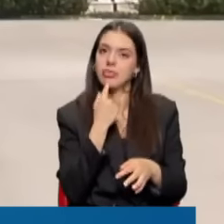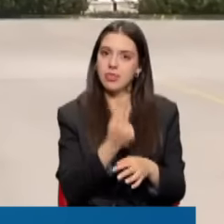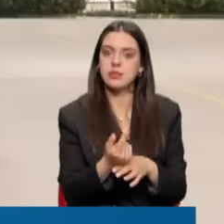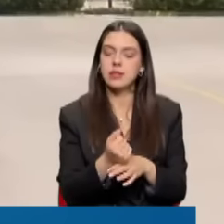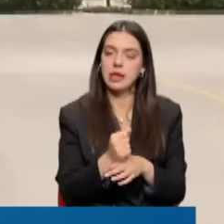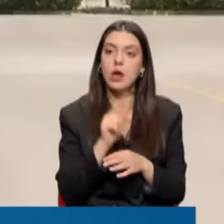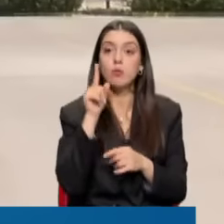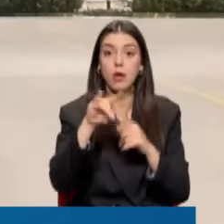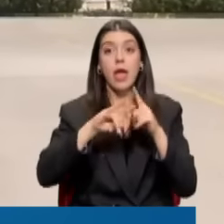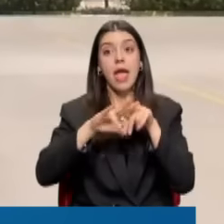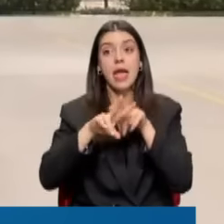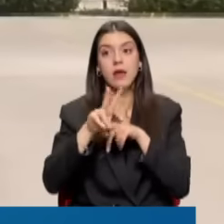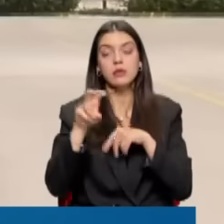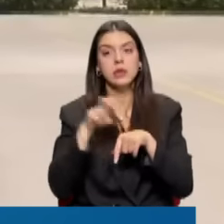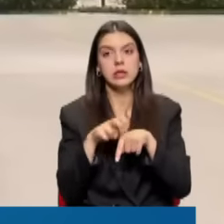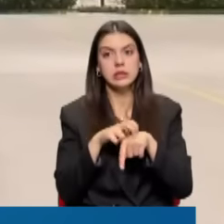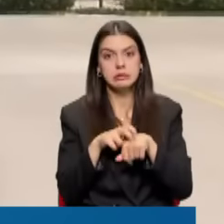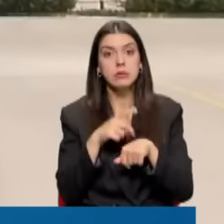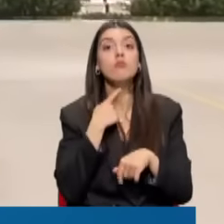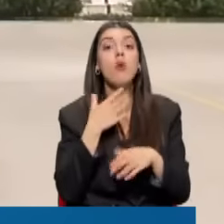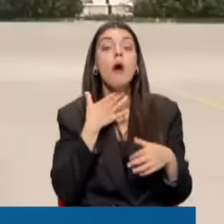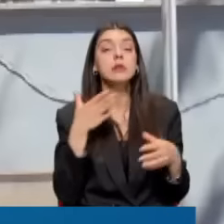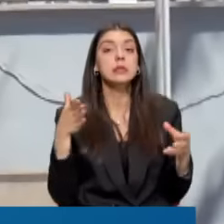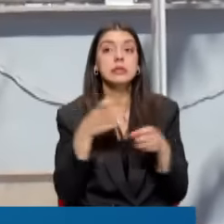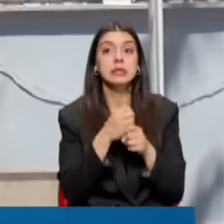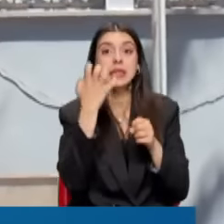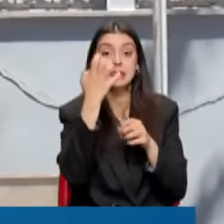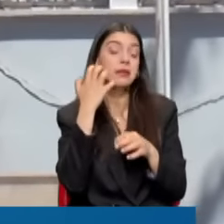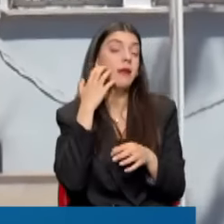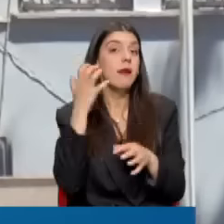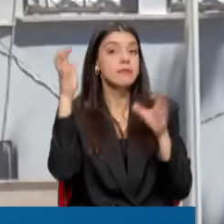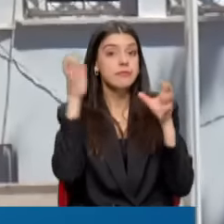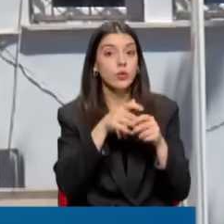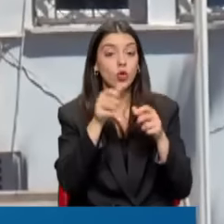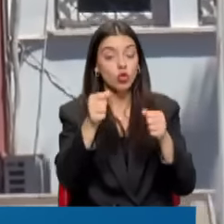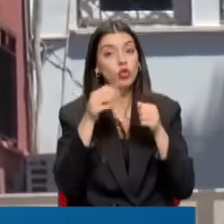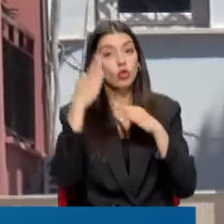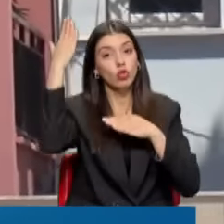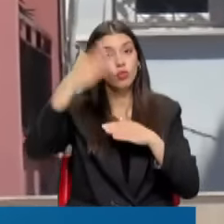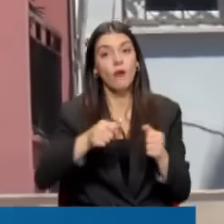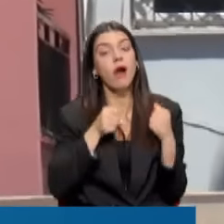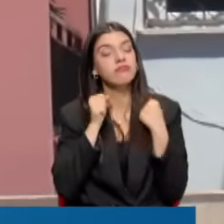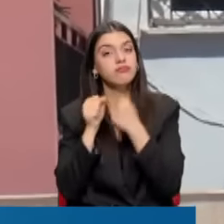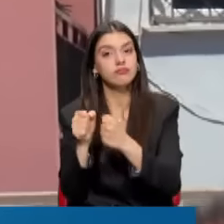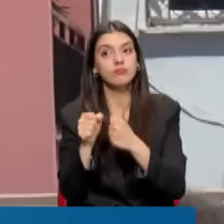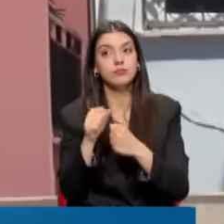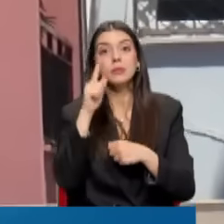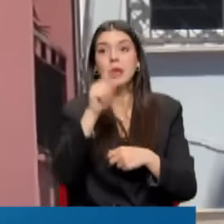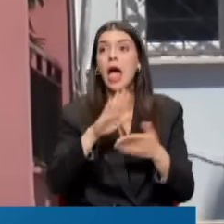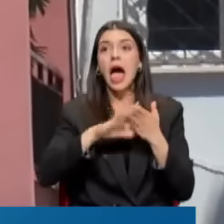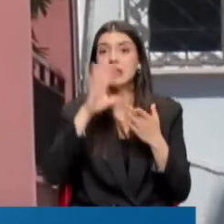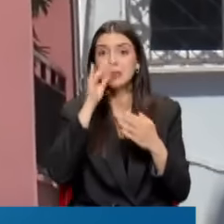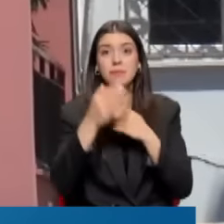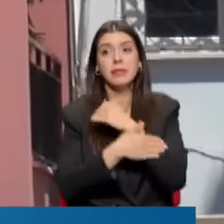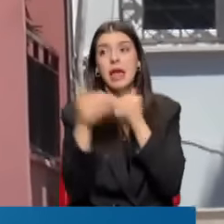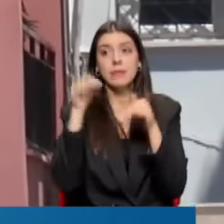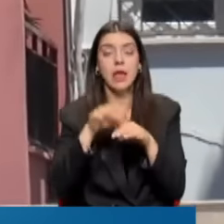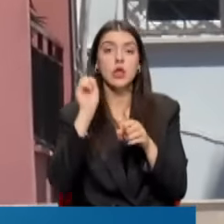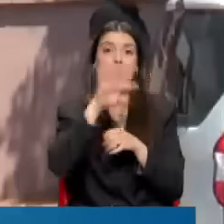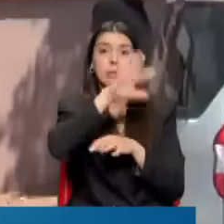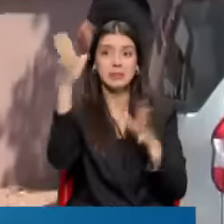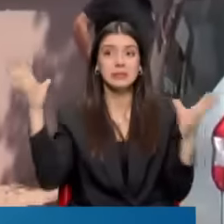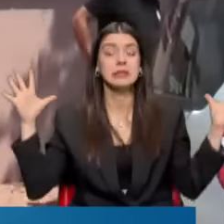üzerine hye Tekin'in boğazını sıkıp Tırnaklarını geçirip duvara itti Tekin'in yardımına mesai arkadaşları yetişti